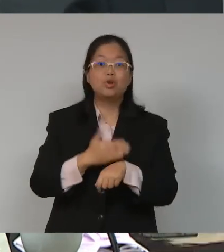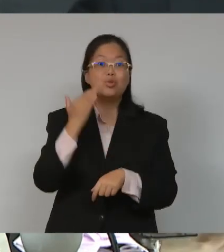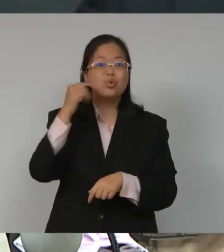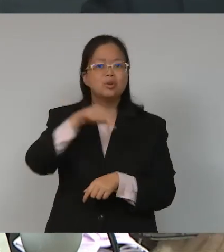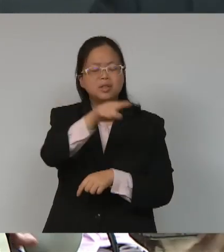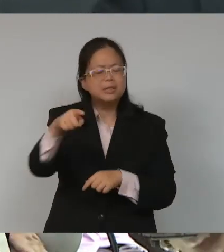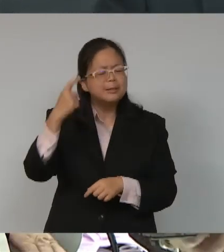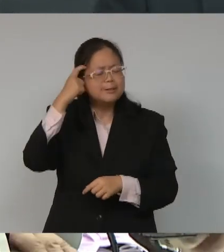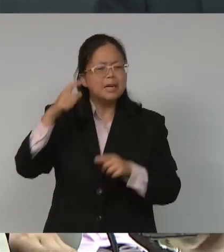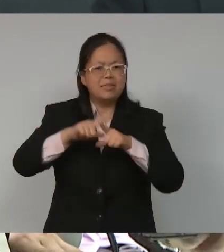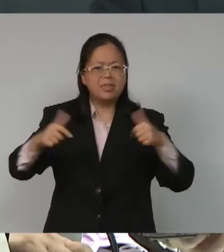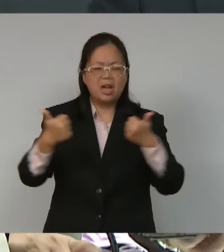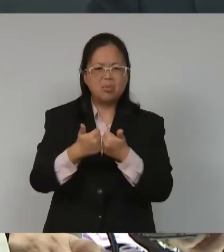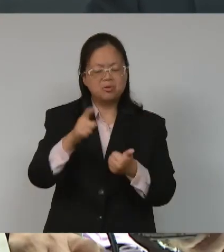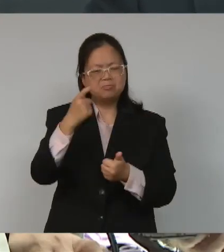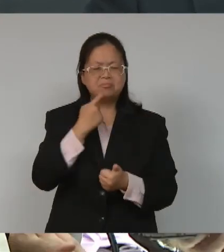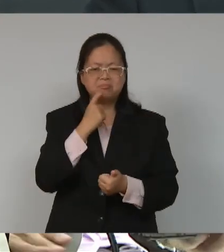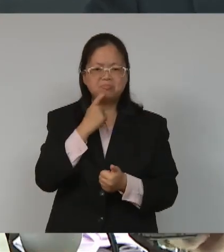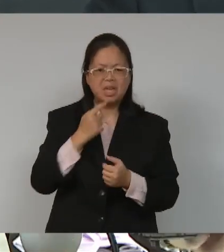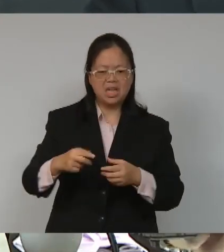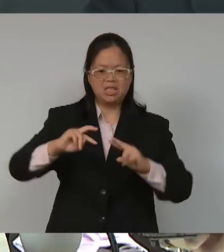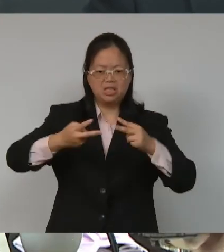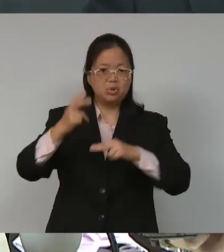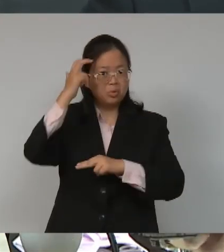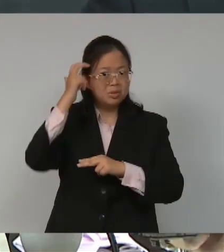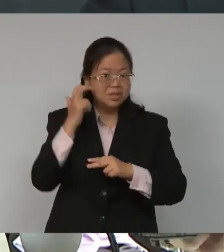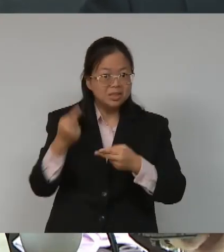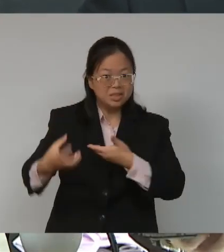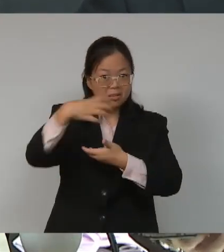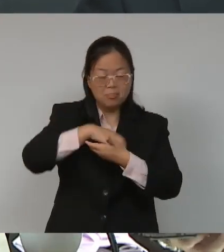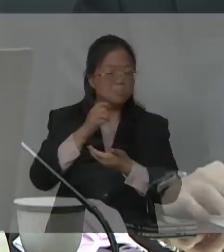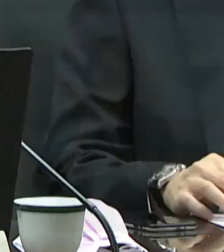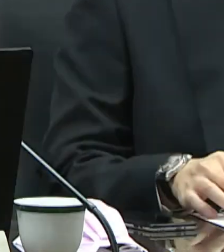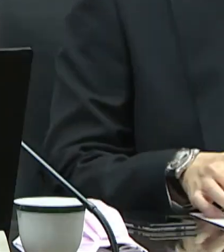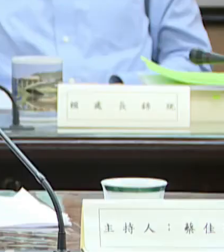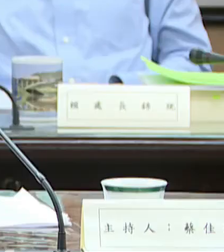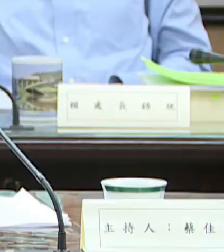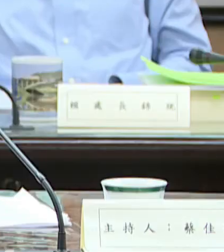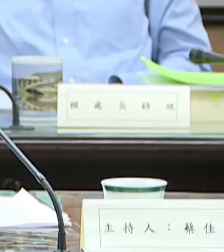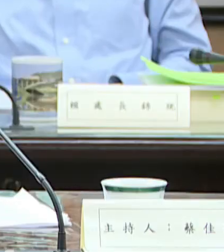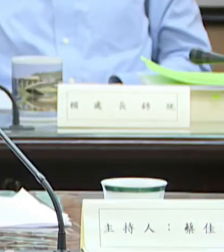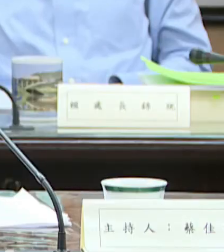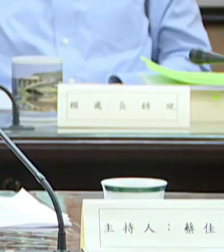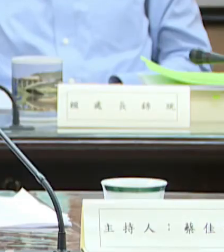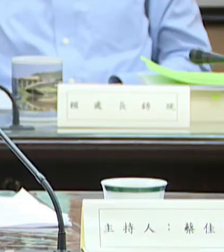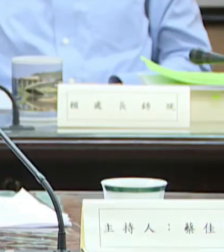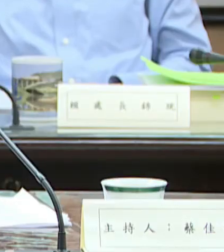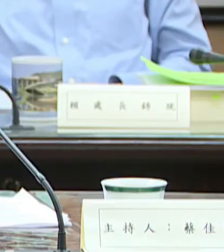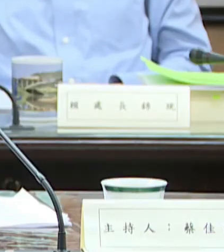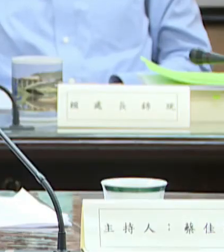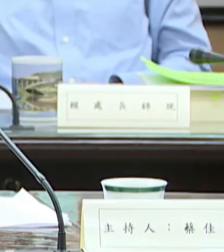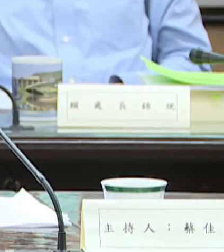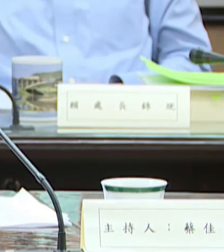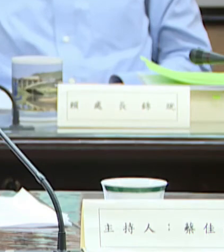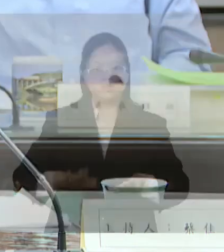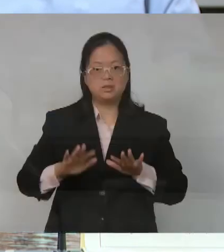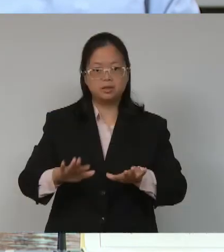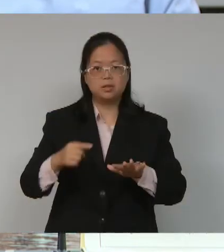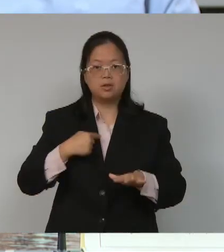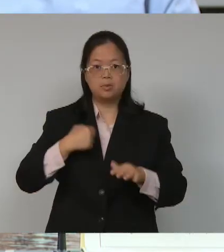除。好，那以上说明，谢谢。 谢谢委托代理人哦。不过我想我在这边也是